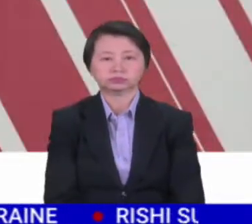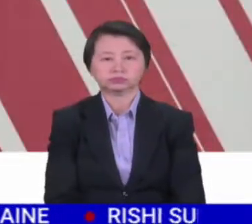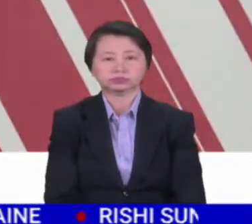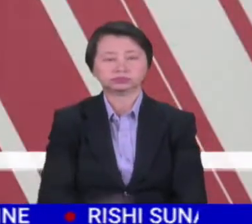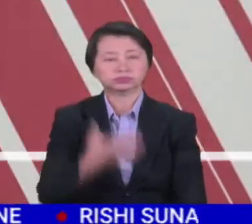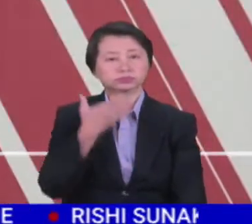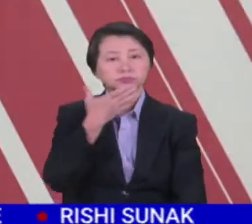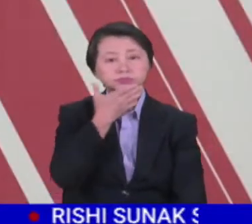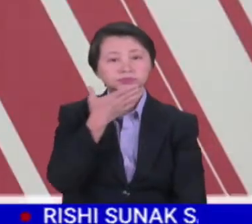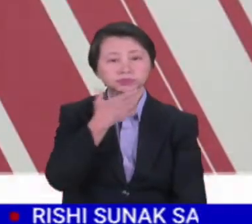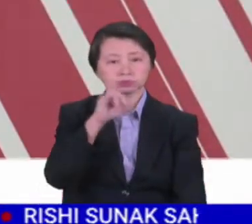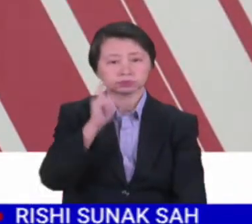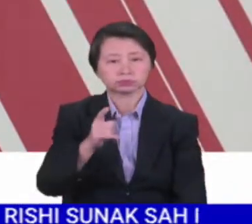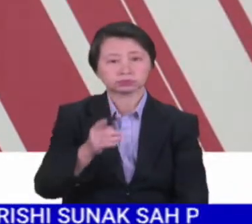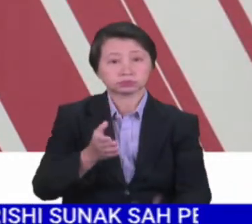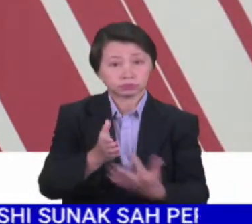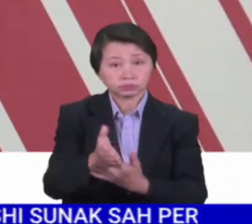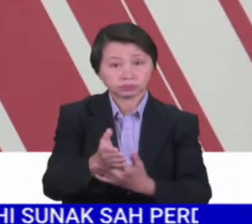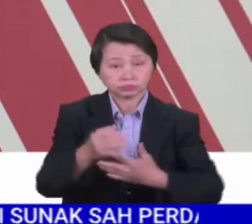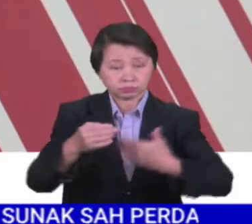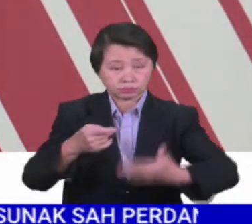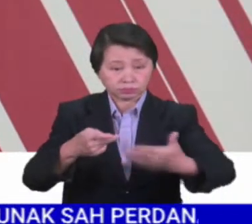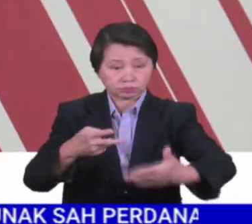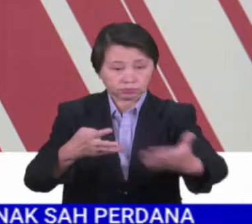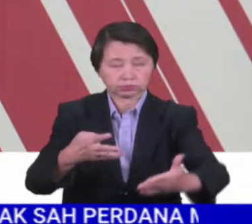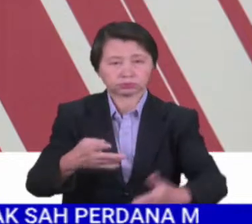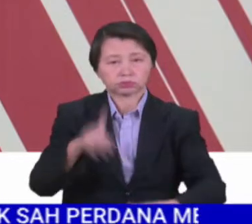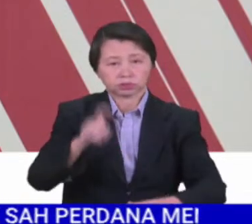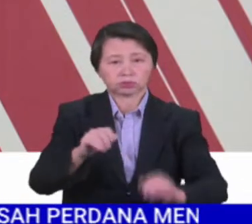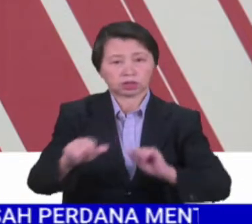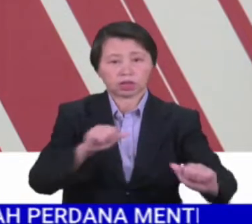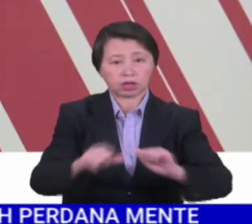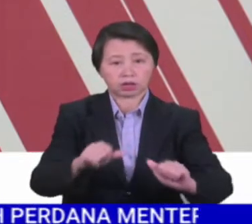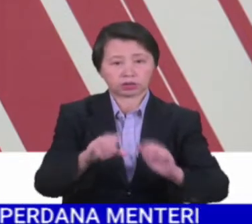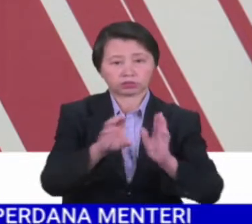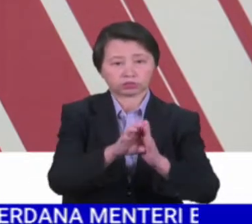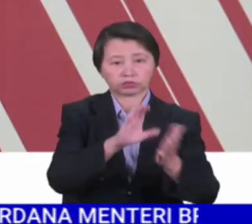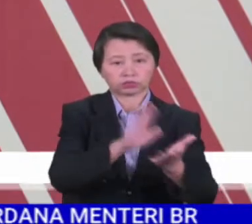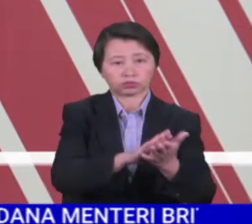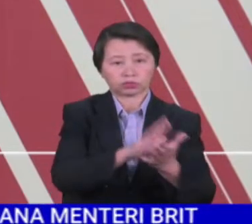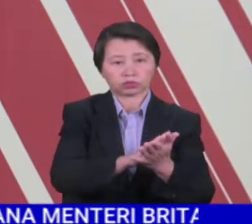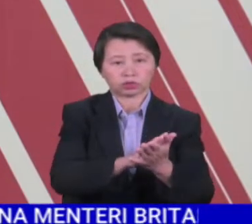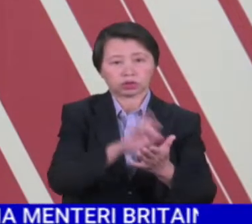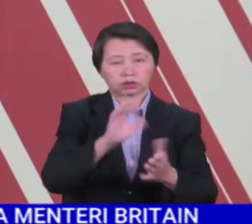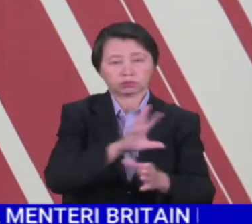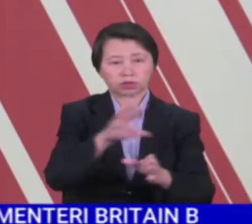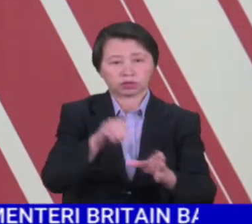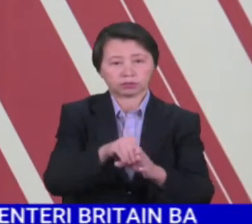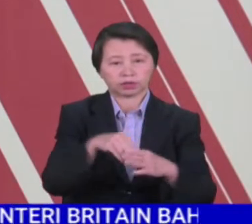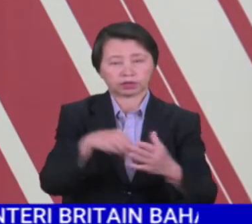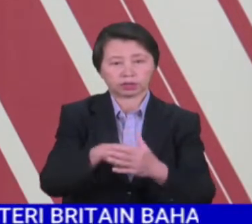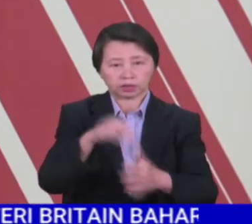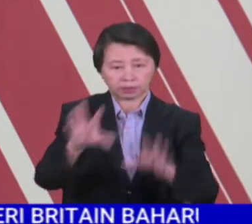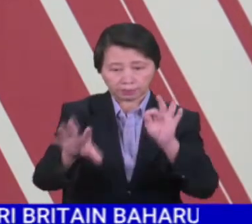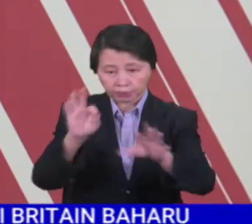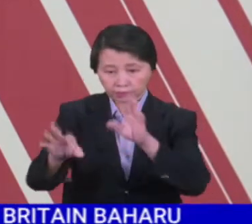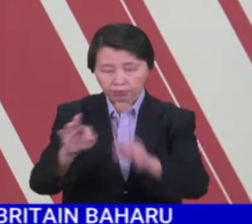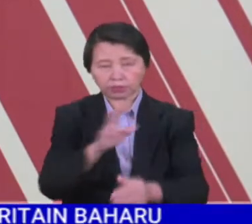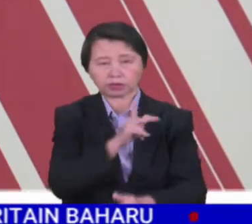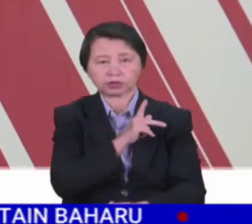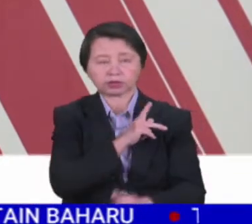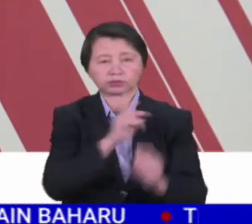Belia perlu melalui beberapa proses dan perlu aktiflah seperti dalam sekolah mereka melibatkan diri dalam pemilihan ketua